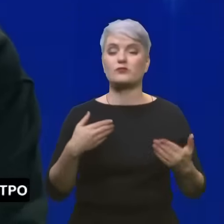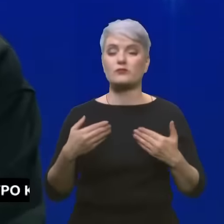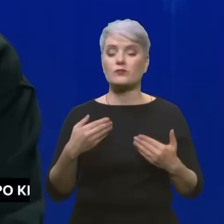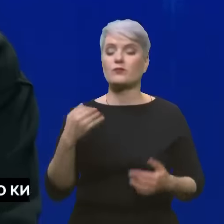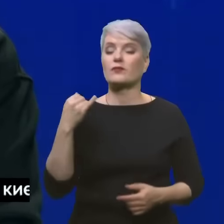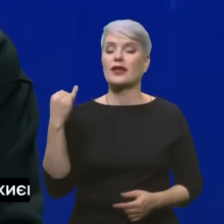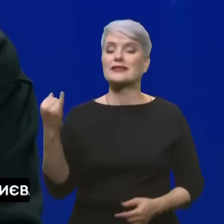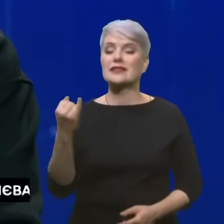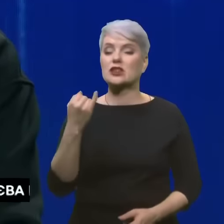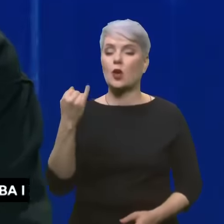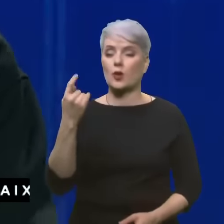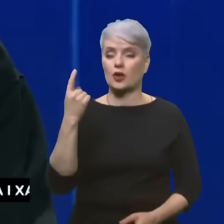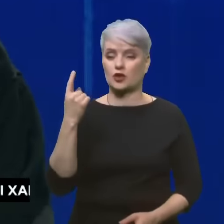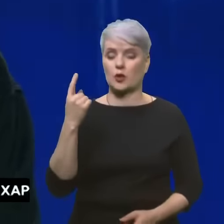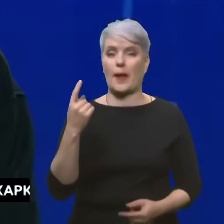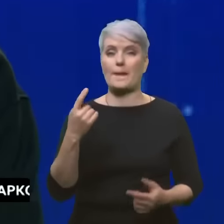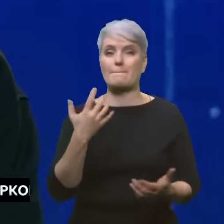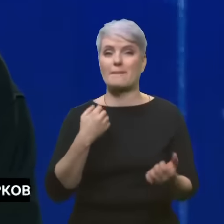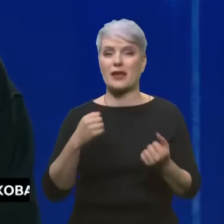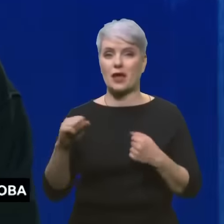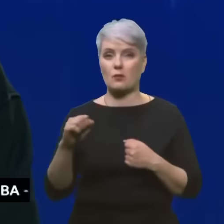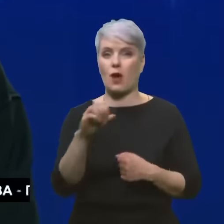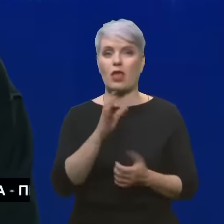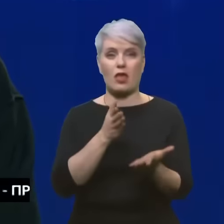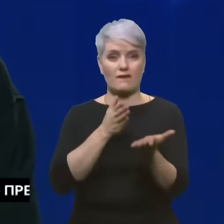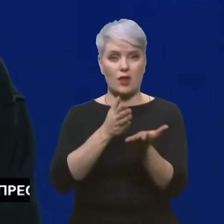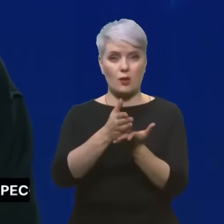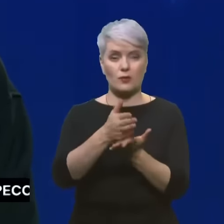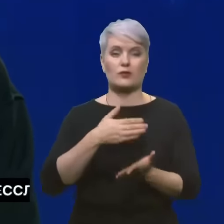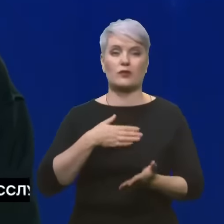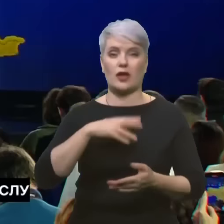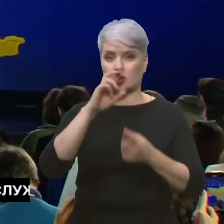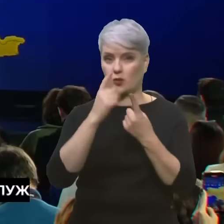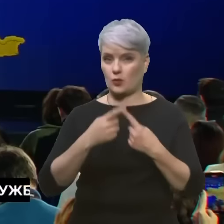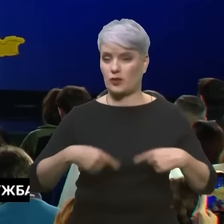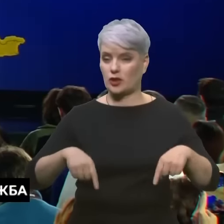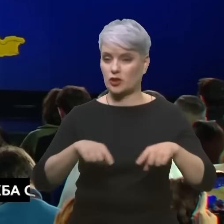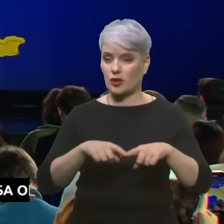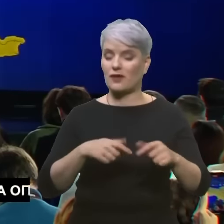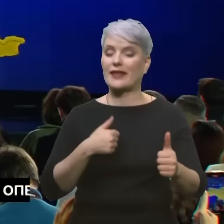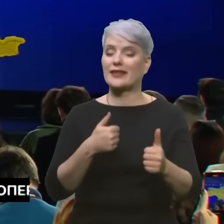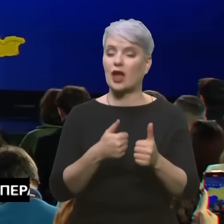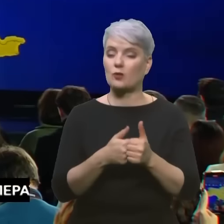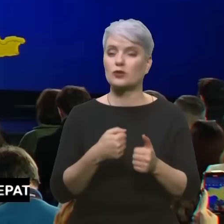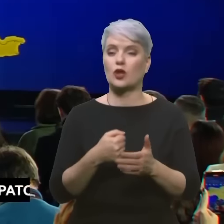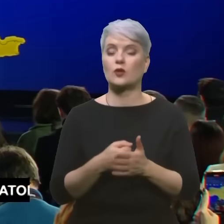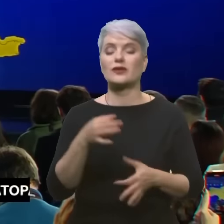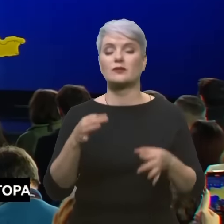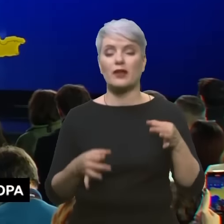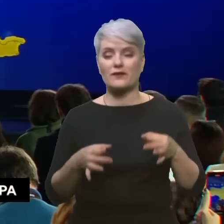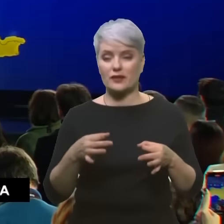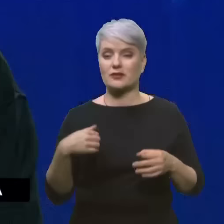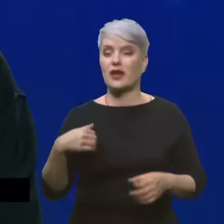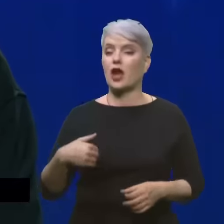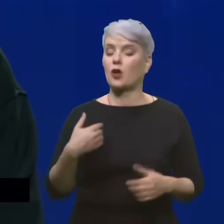історичної перемоги європейськості нашої держави, приближення, наближення до, я би назвав, справедливості, я